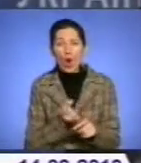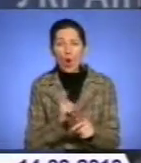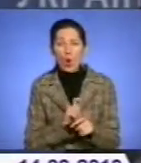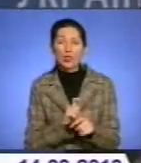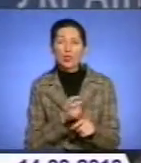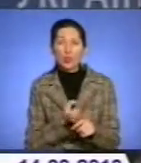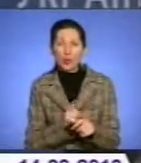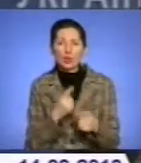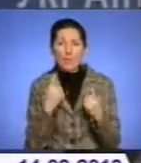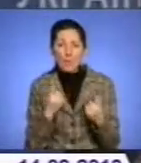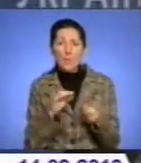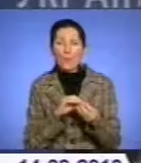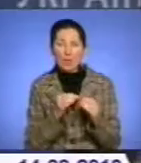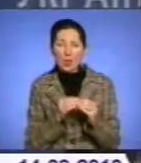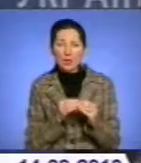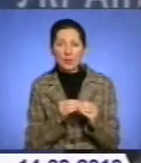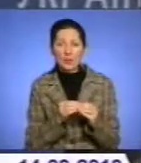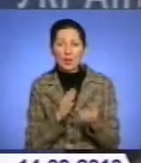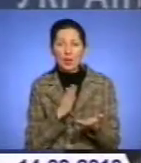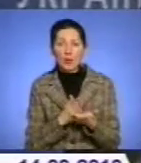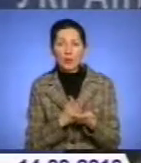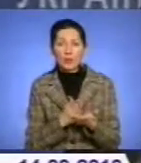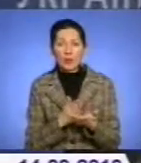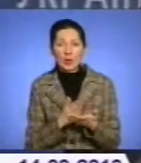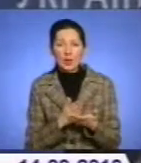большой пробел. Я имею в виду в данном случае